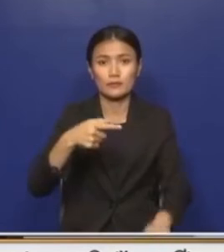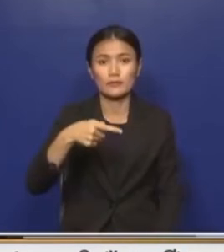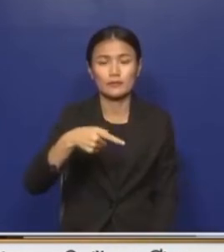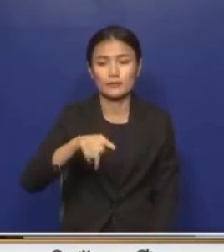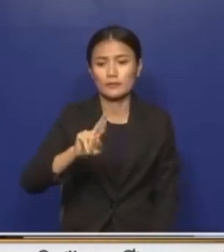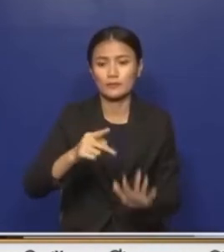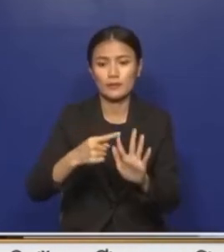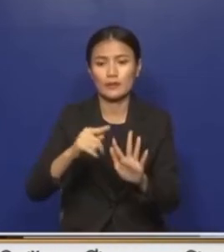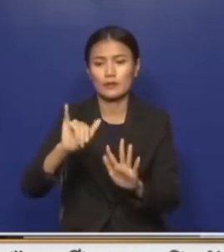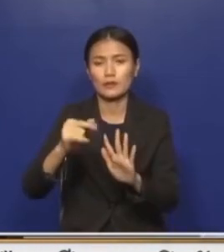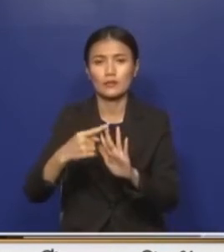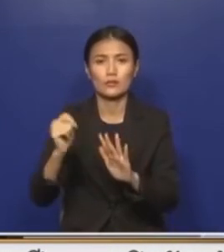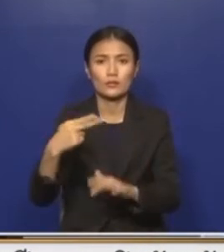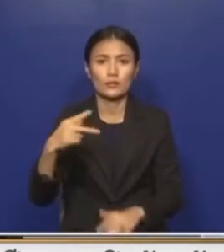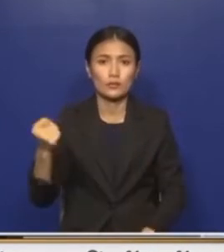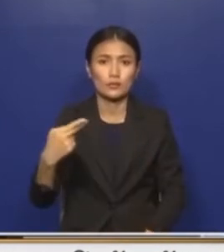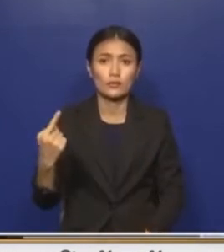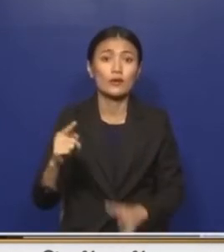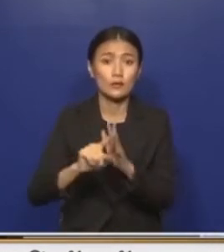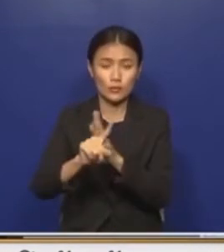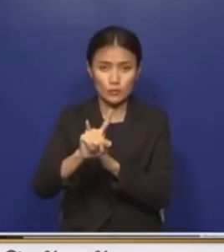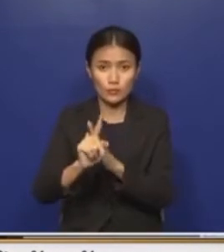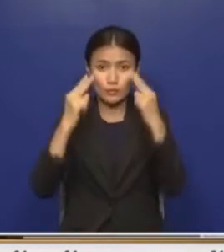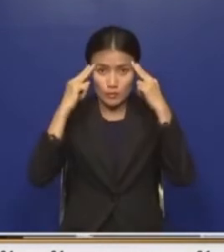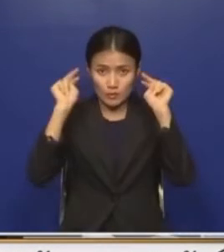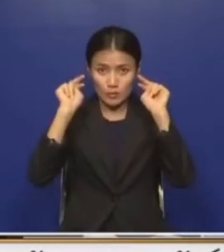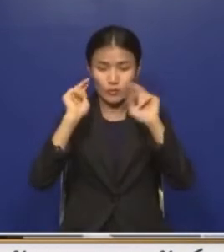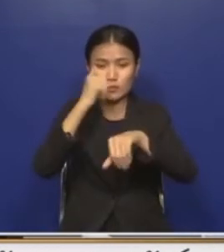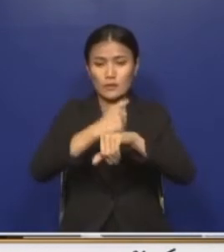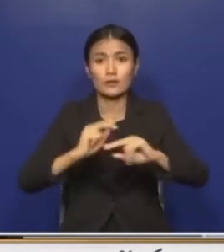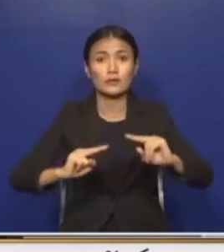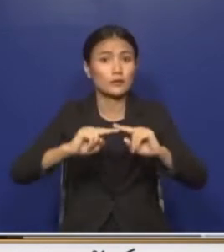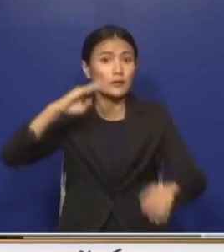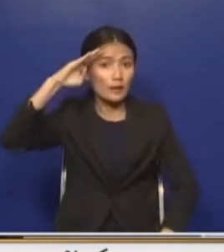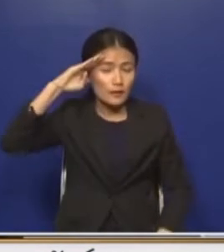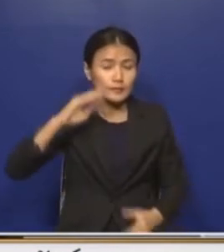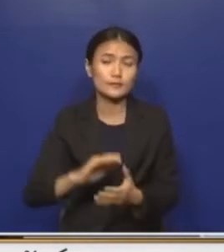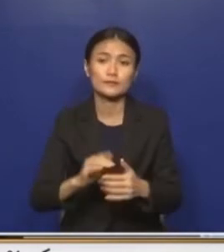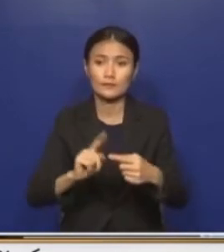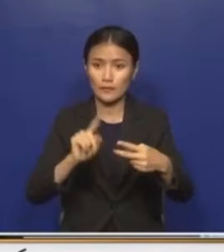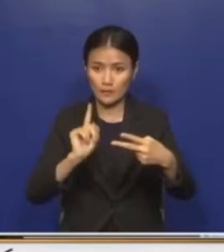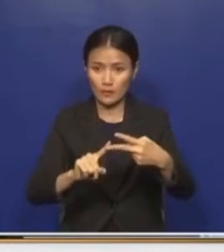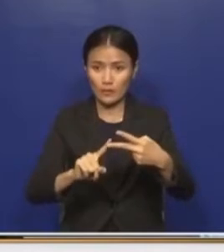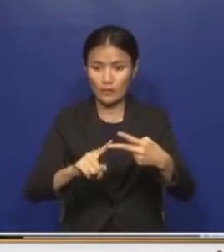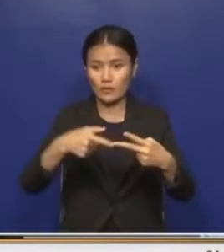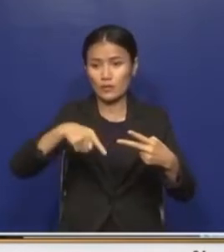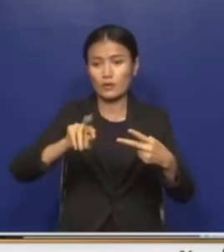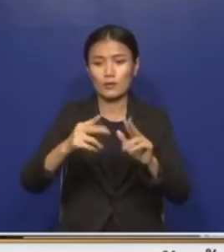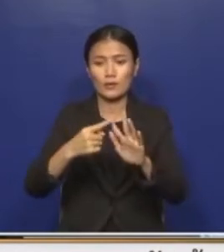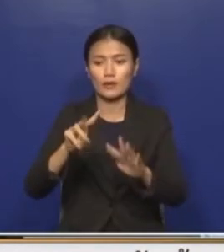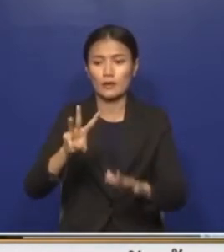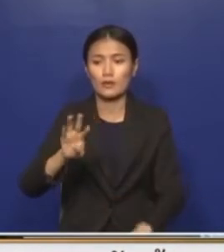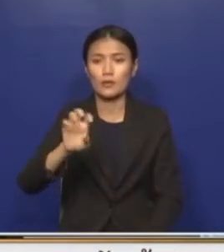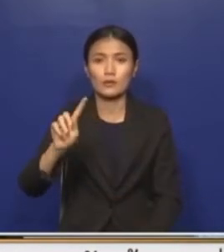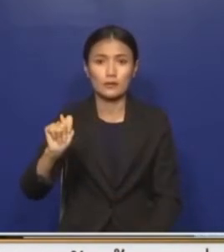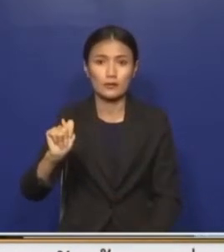จันทร์โอชานายกรัฐมนตรีและรัฐมนตรีว่าการกระทรวงกลาโหม 2. พลเอกประวิตรวงษ์สุวร